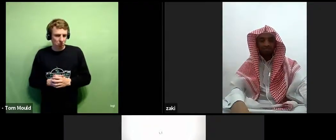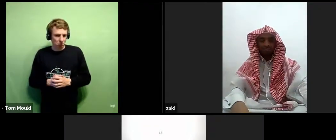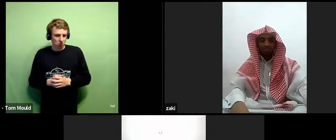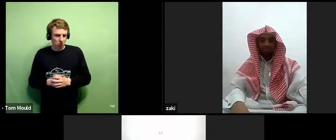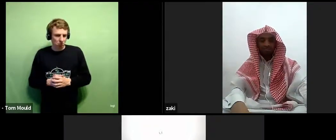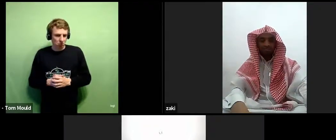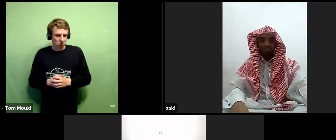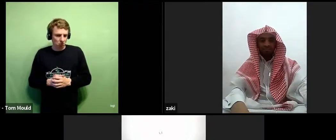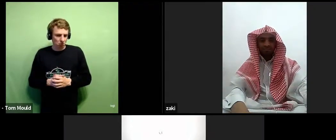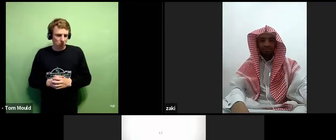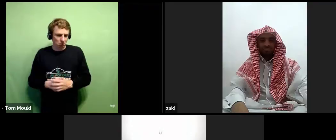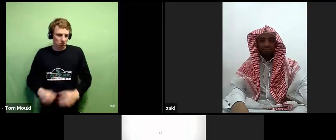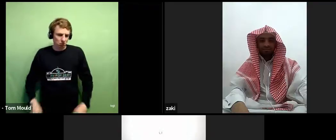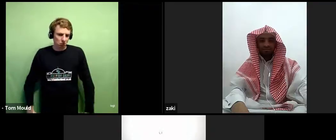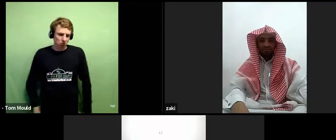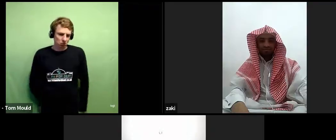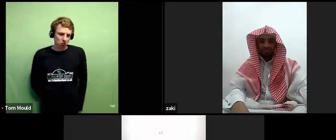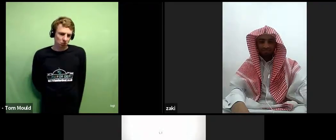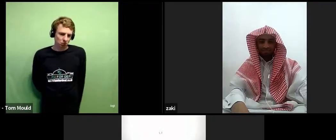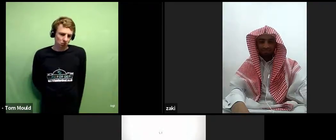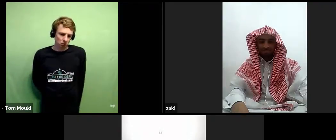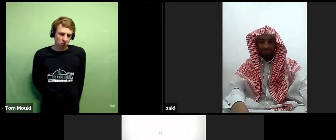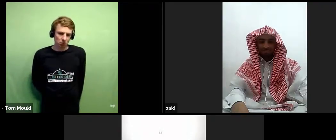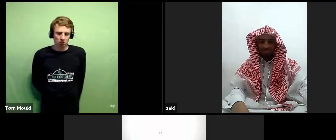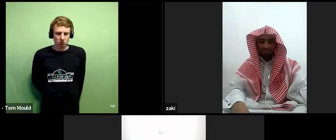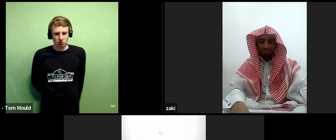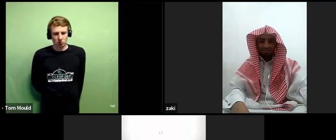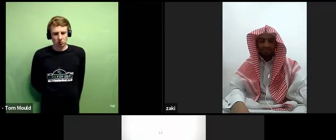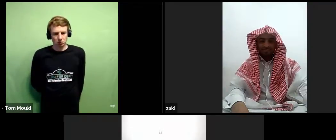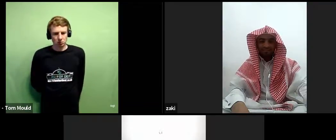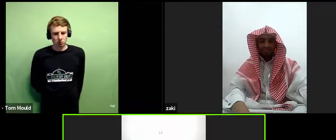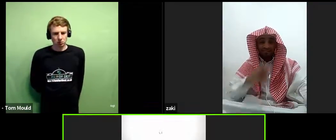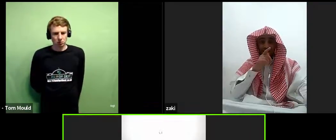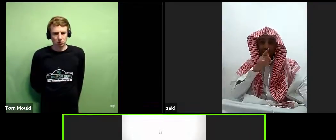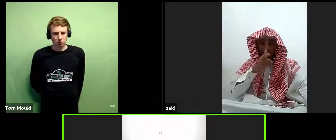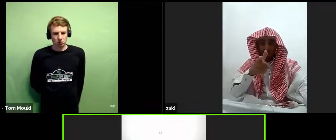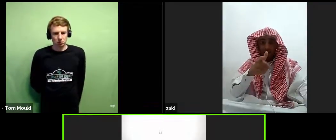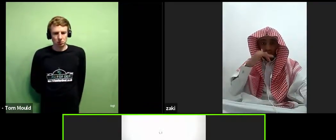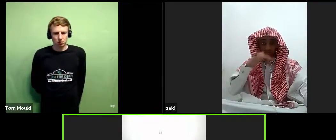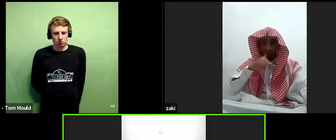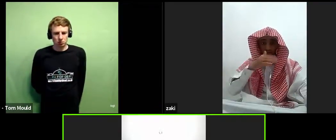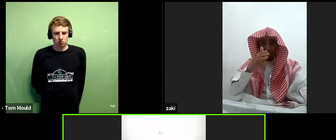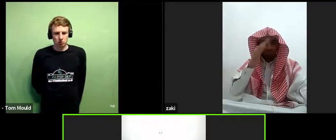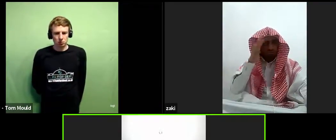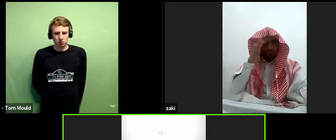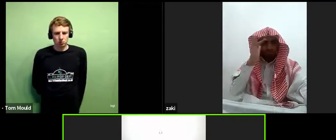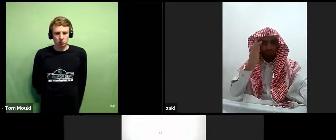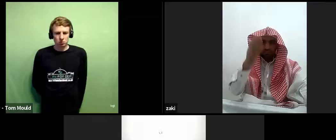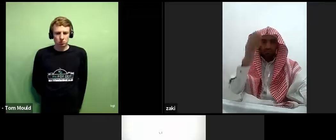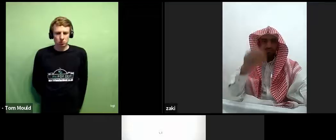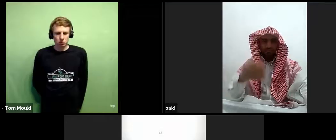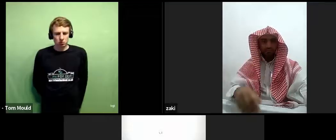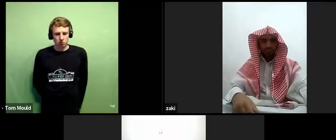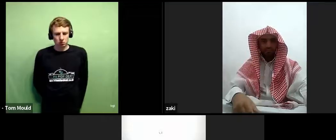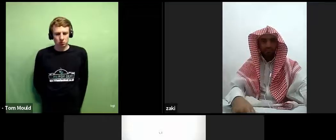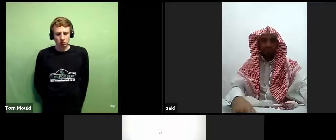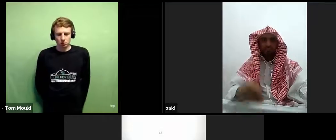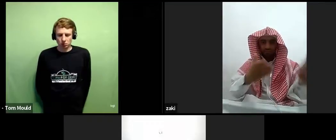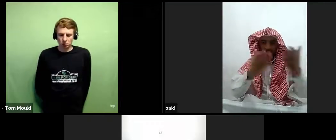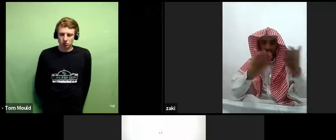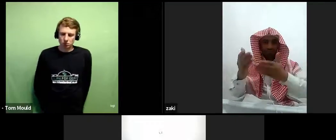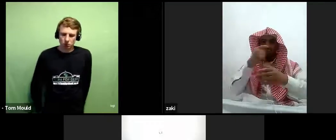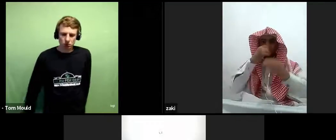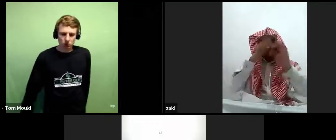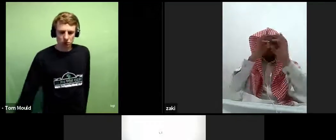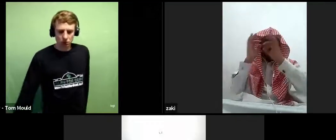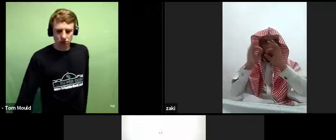Sheikh Zakaria, ودك تقرا زيادة؟ والله بين يدك شيخ. لا تفضل تفضل. استمتعين